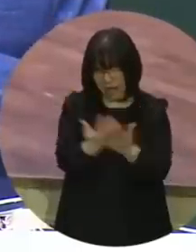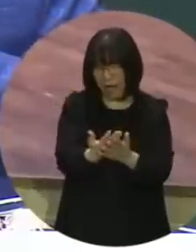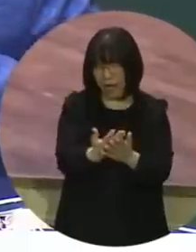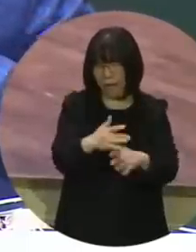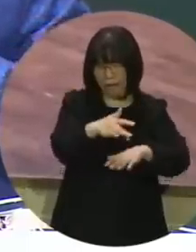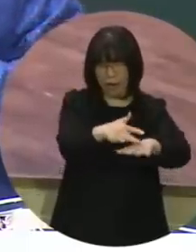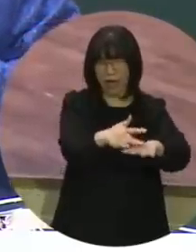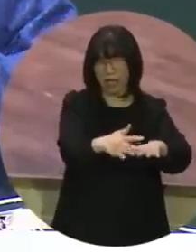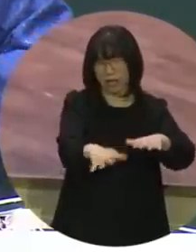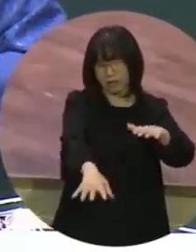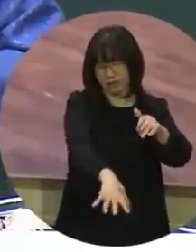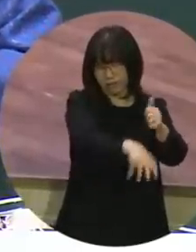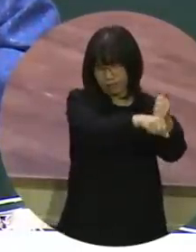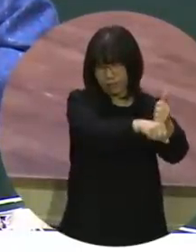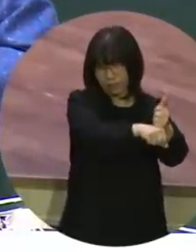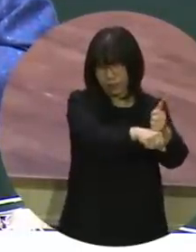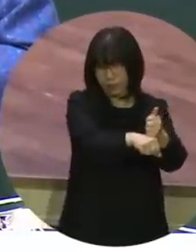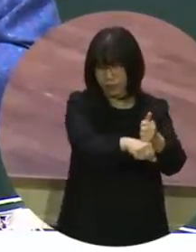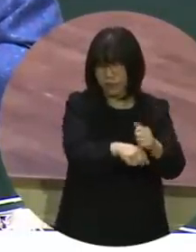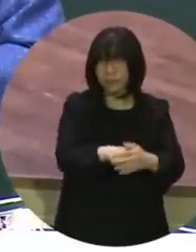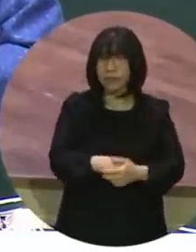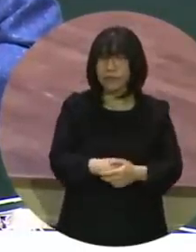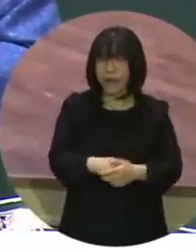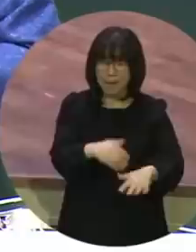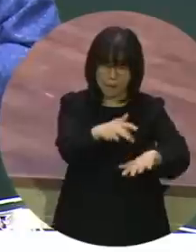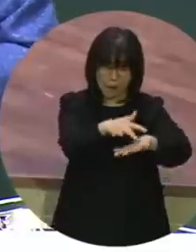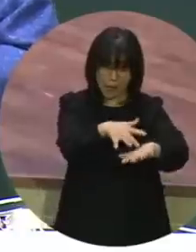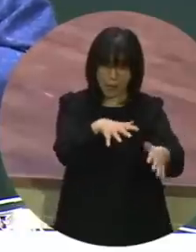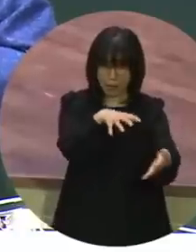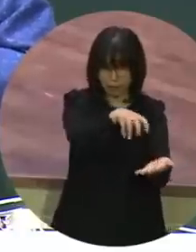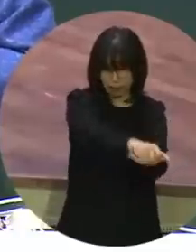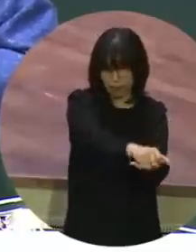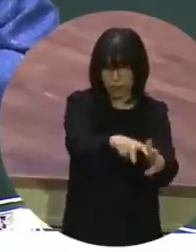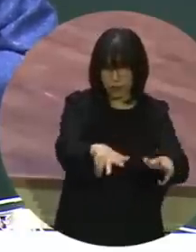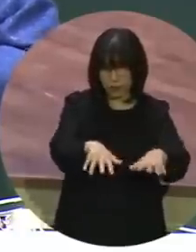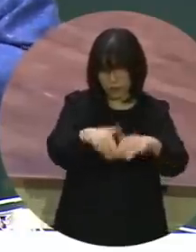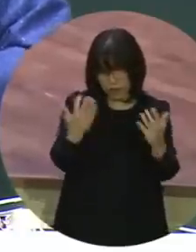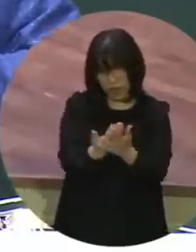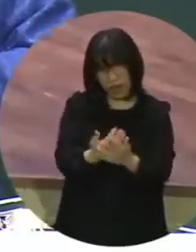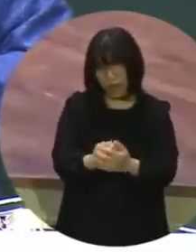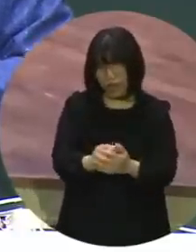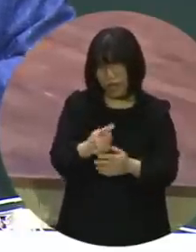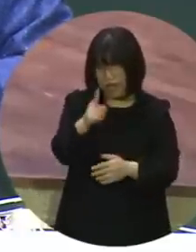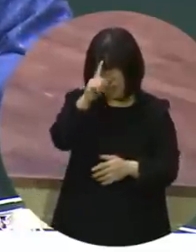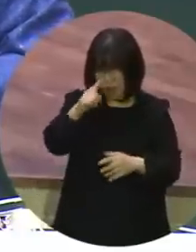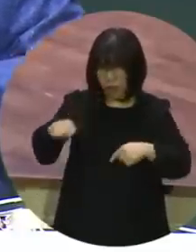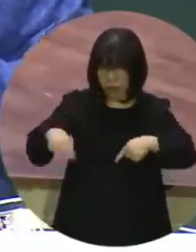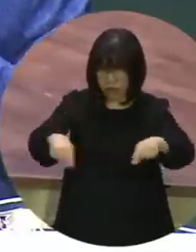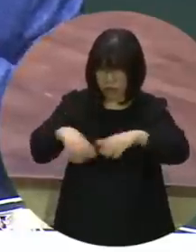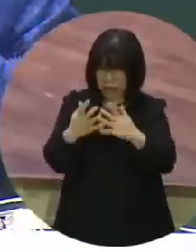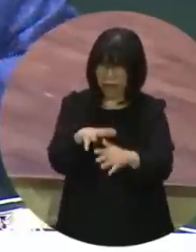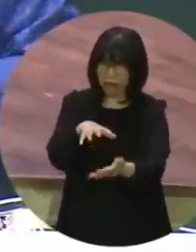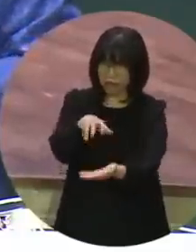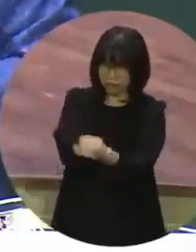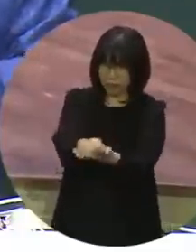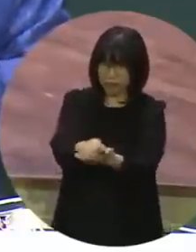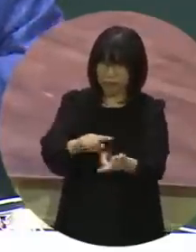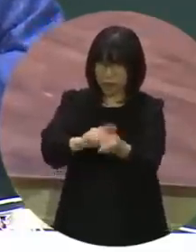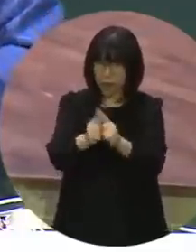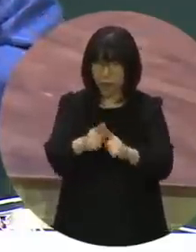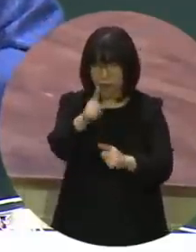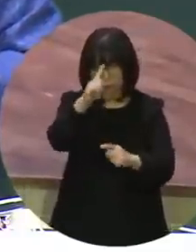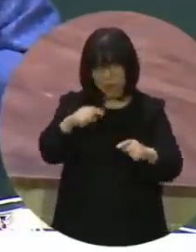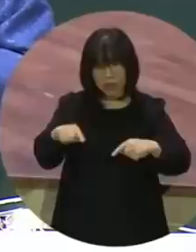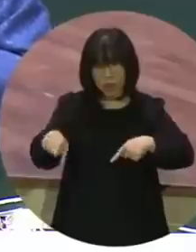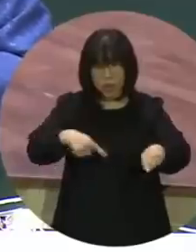시끄럽냐? 마귀인데 잡혀서 그래요. 마귀가 치는 난장판이에요. 야, 싸워. 지금 몽둥이 가져다 무수고